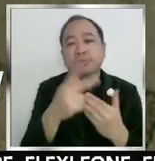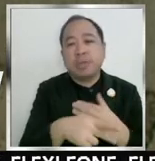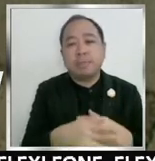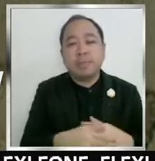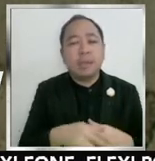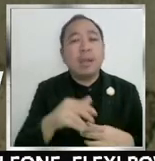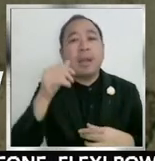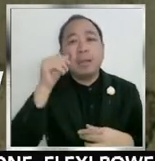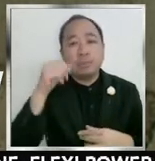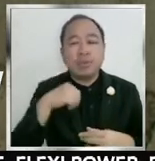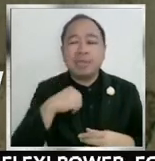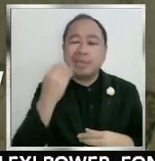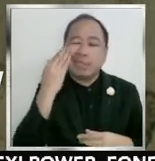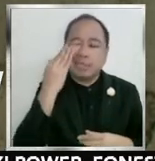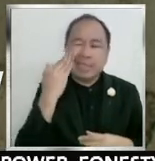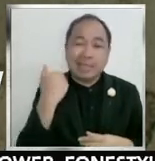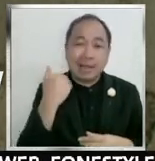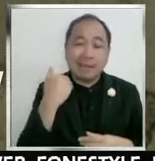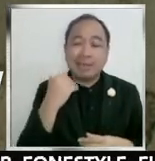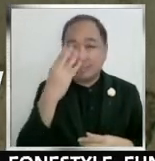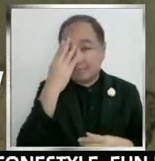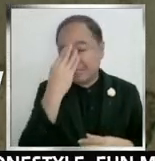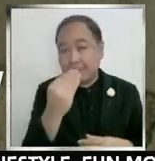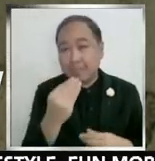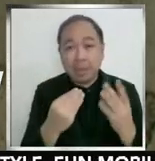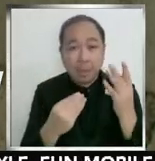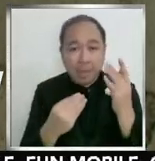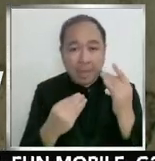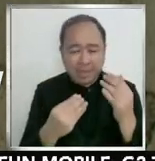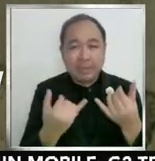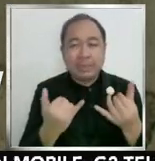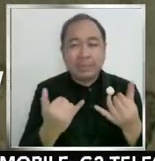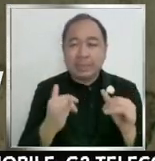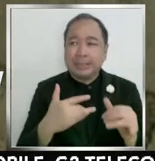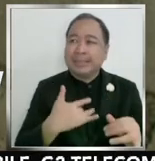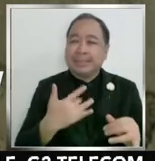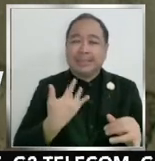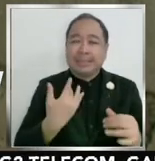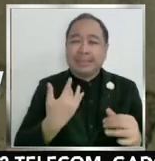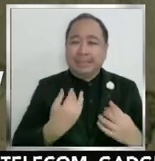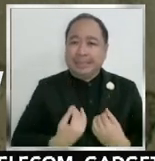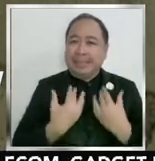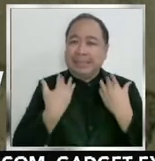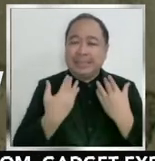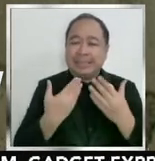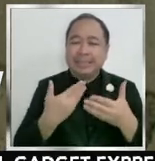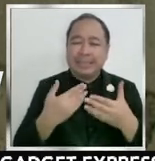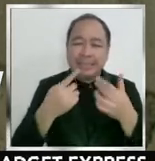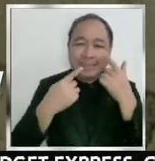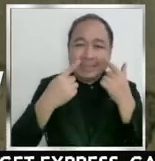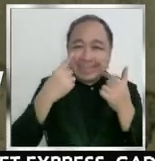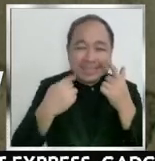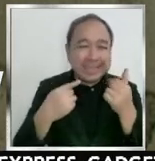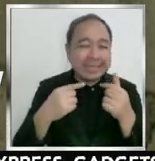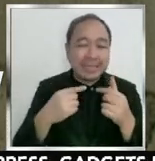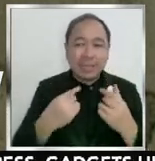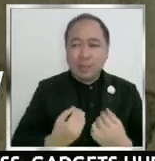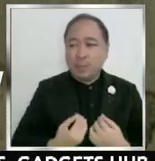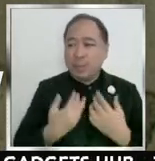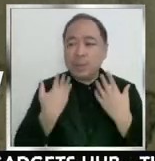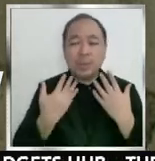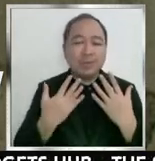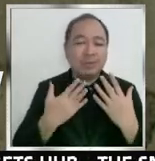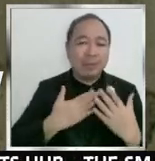kasi sabi ko parang ano ko pa, ramdam ko pa, naiiyak ka dahil sa saya, sa tuwa na nararamdaman mo